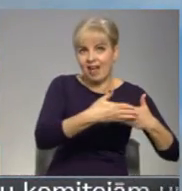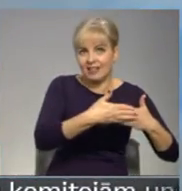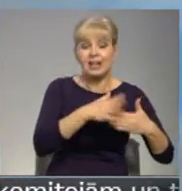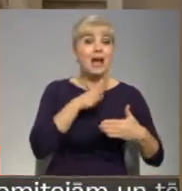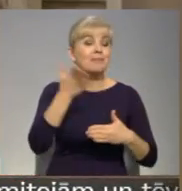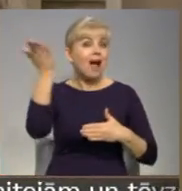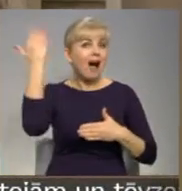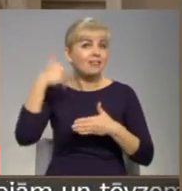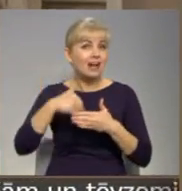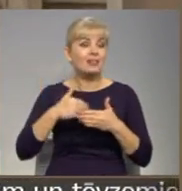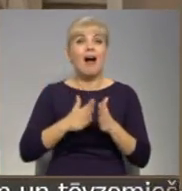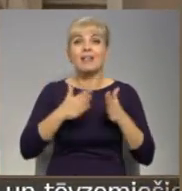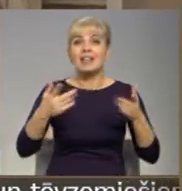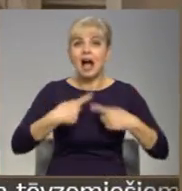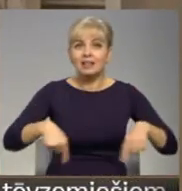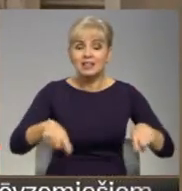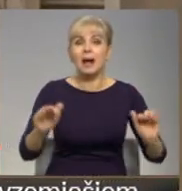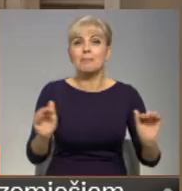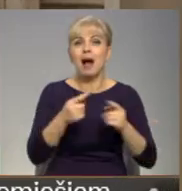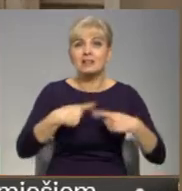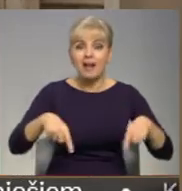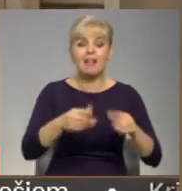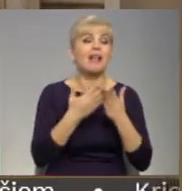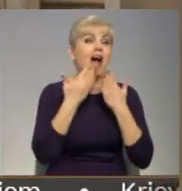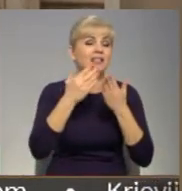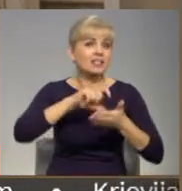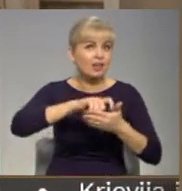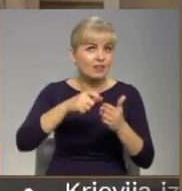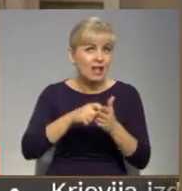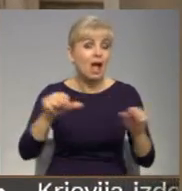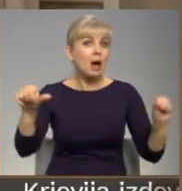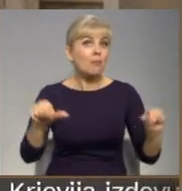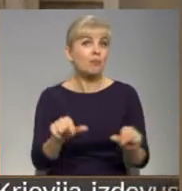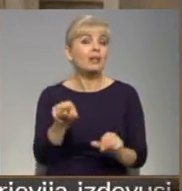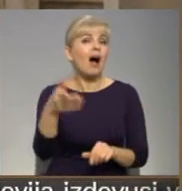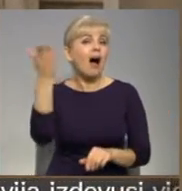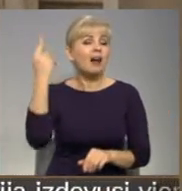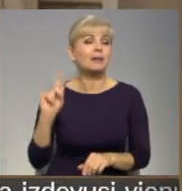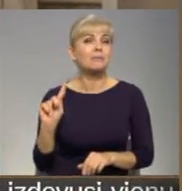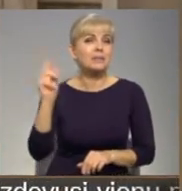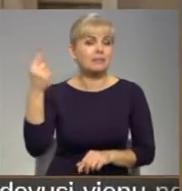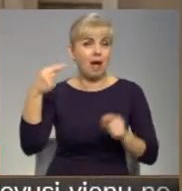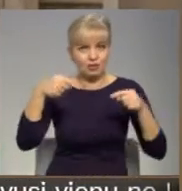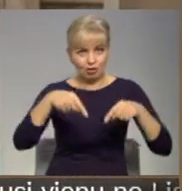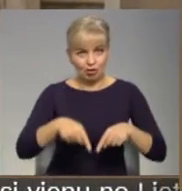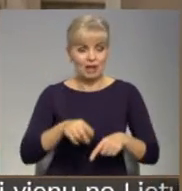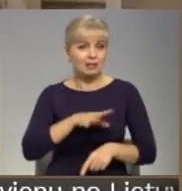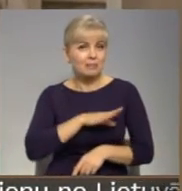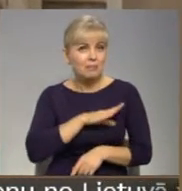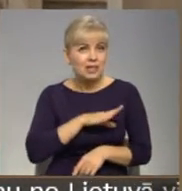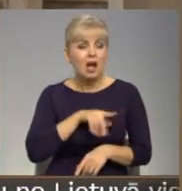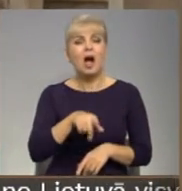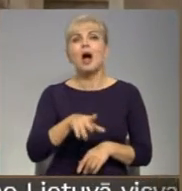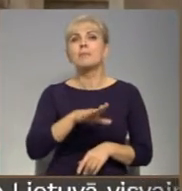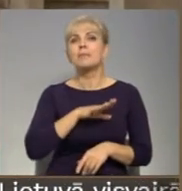zāle, mazā zāle, lasītava un bufete. Tas bija tas pats pirmais? Pats pirmais, kas bija šeit.